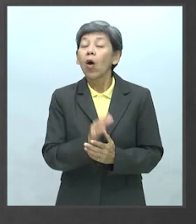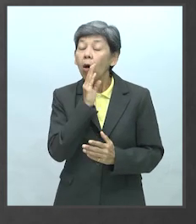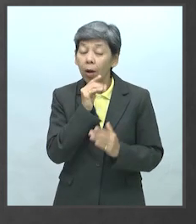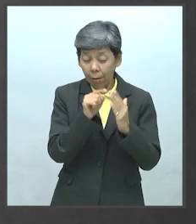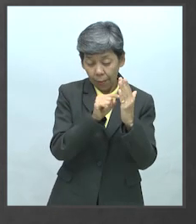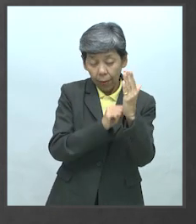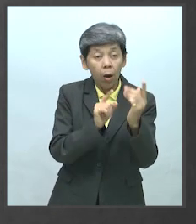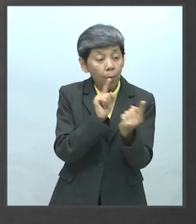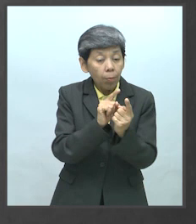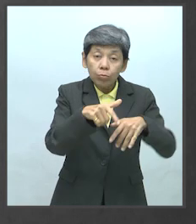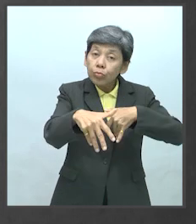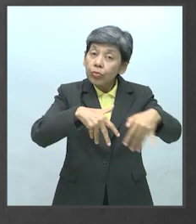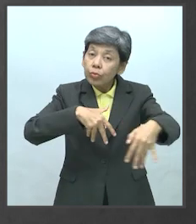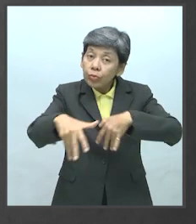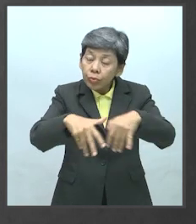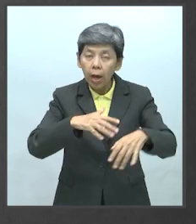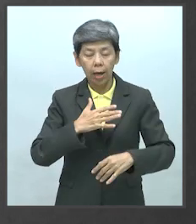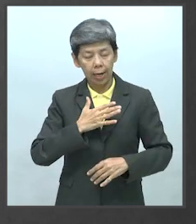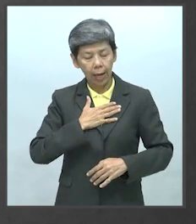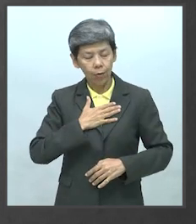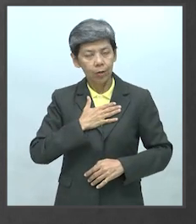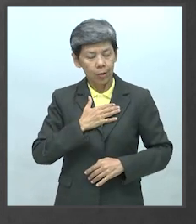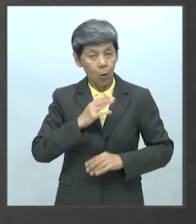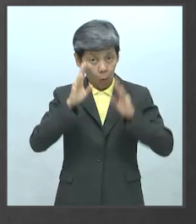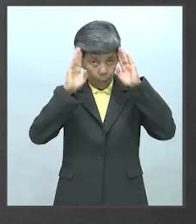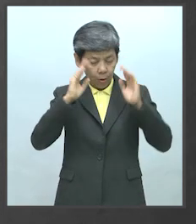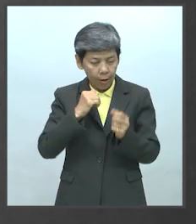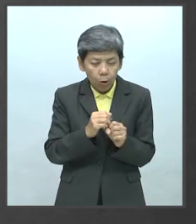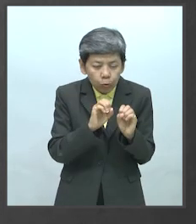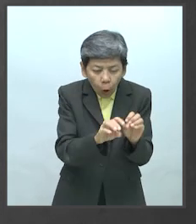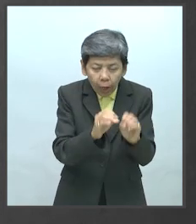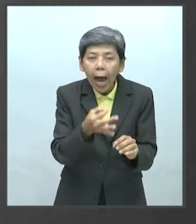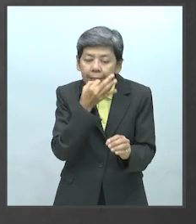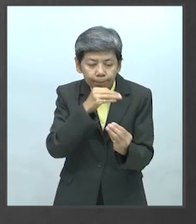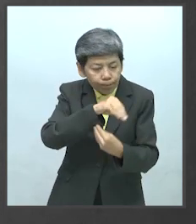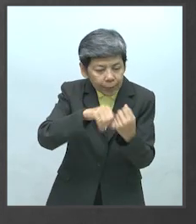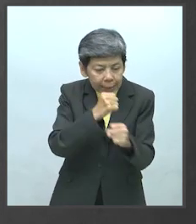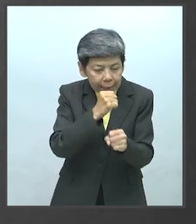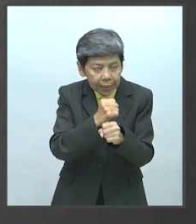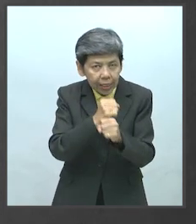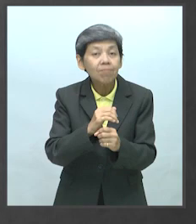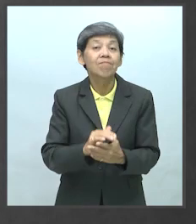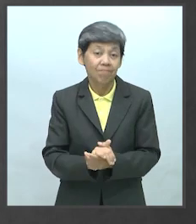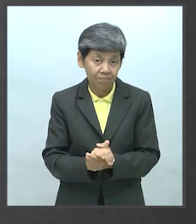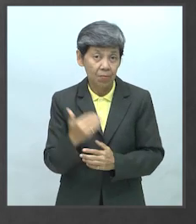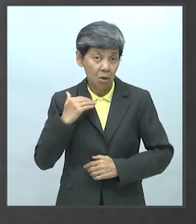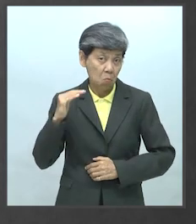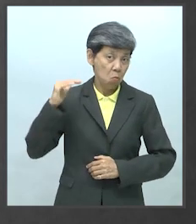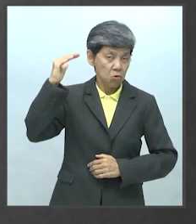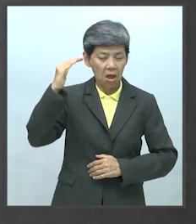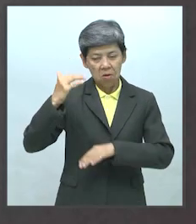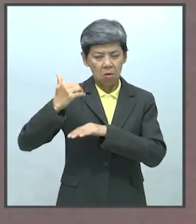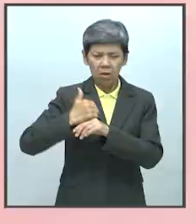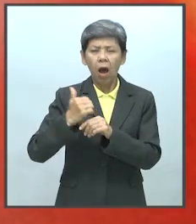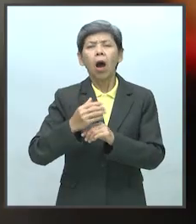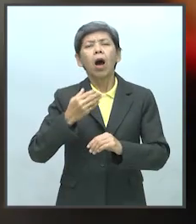ที่เดินทางไปตามชุมชนต่างๆเรานำองค์ความรู้ไปสอนในชุมชนให้รู้จักทำมาหากินผู้หลักผู้ใหญ่ที่บางทีลูกหลานเขาเข้